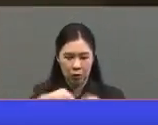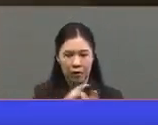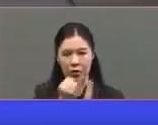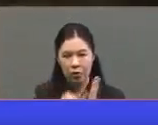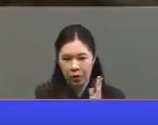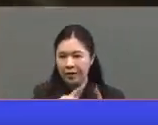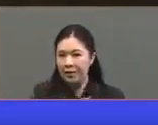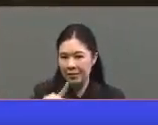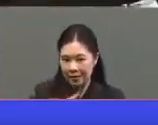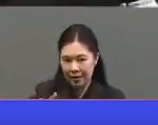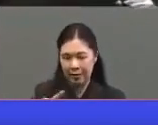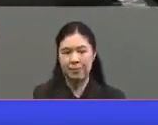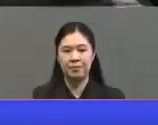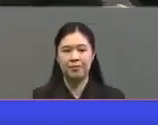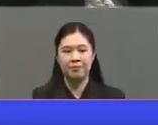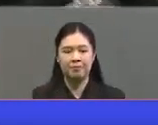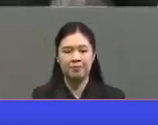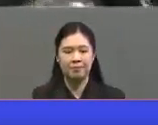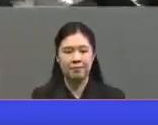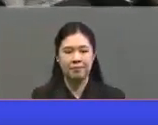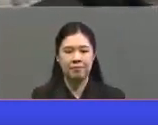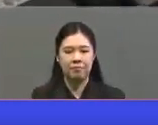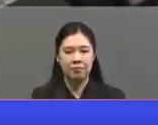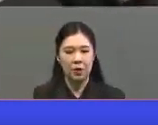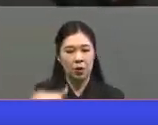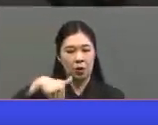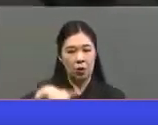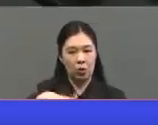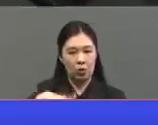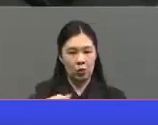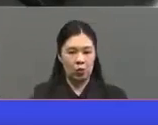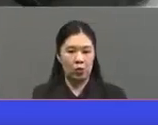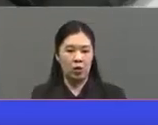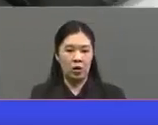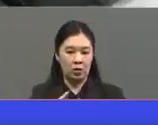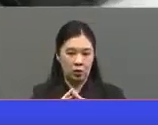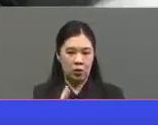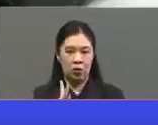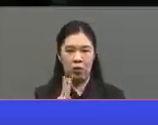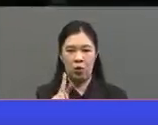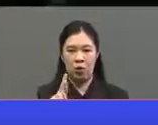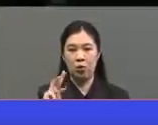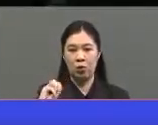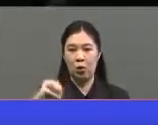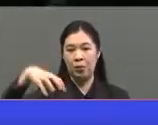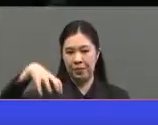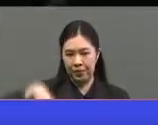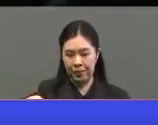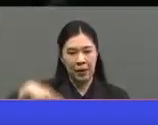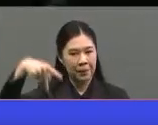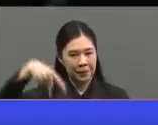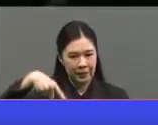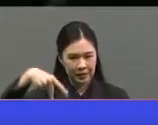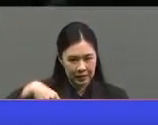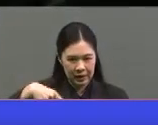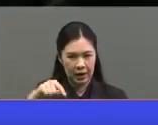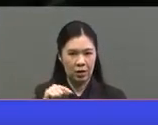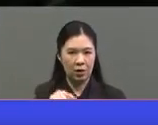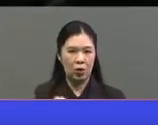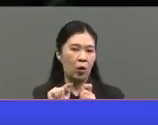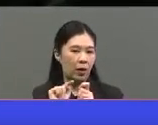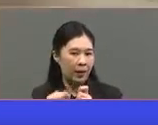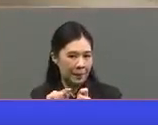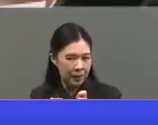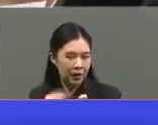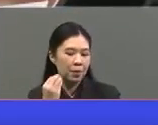ราช2490เนื่องจากพระราชบัญญัติอาวุธปืนไม่ได้ให้อำนาจนายทะเบียนท้องที่ออกคำสั่งให้ผู้ขออนุญาตดำเ